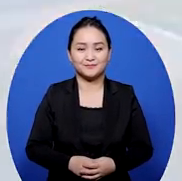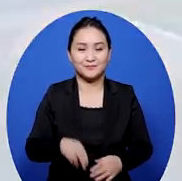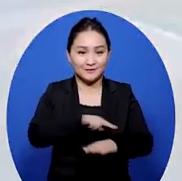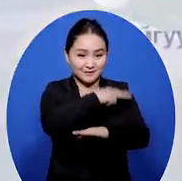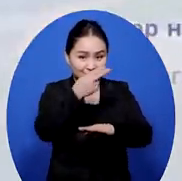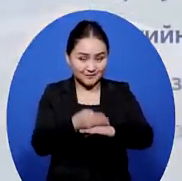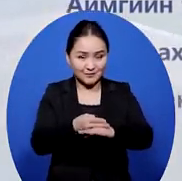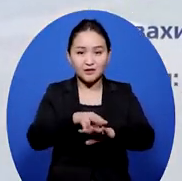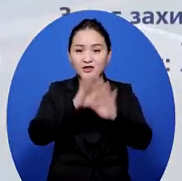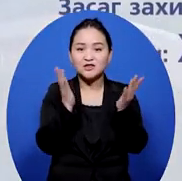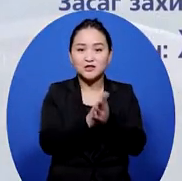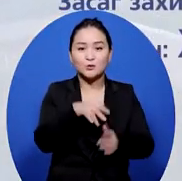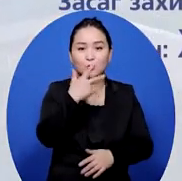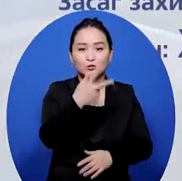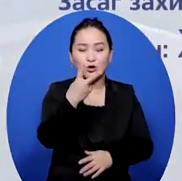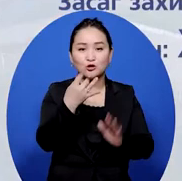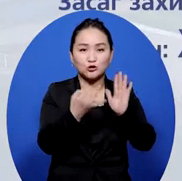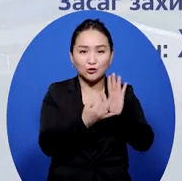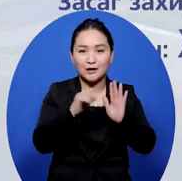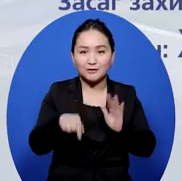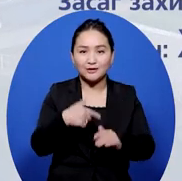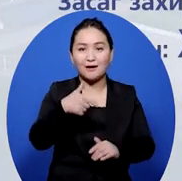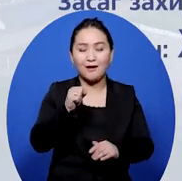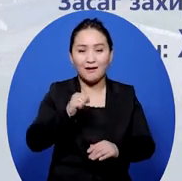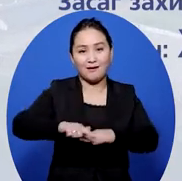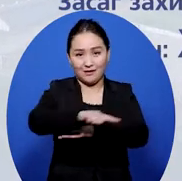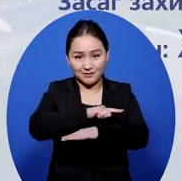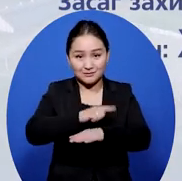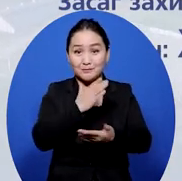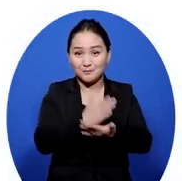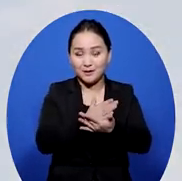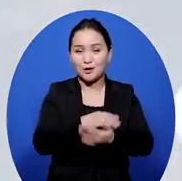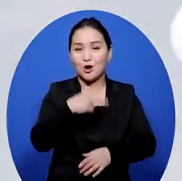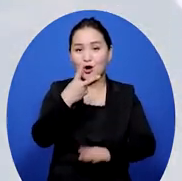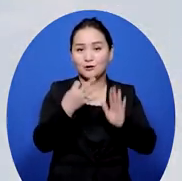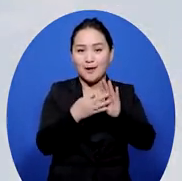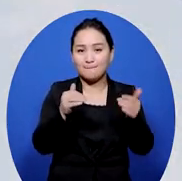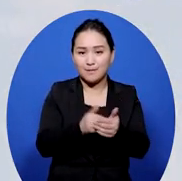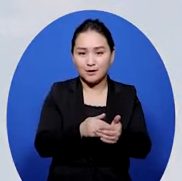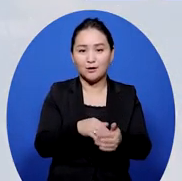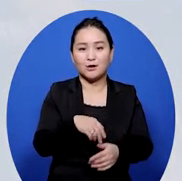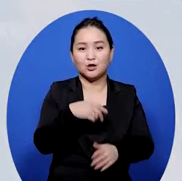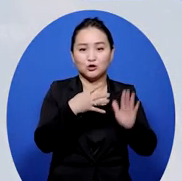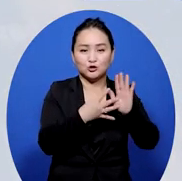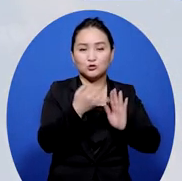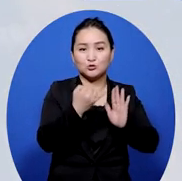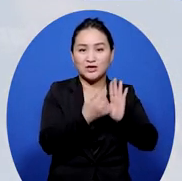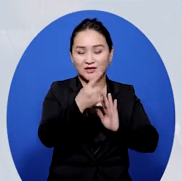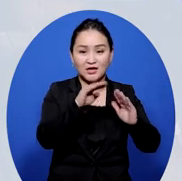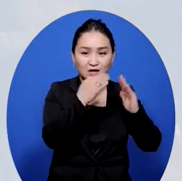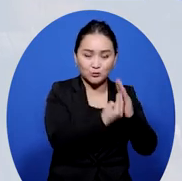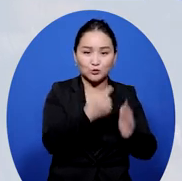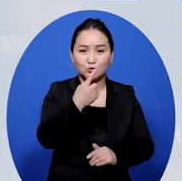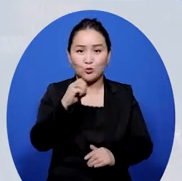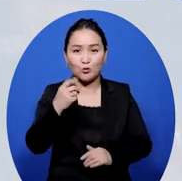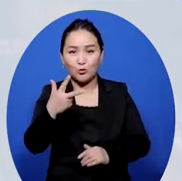Дархан Уул аймаг нь нийт 327.5 га газар нутаг хамран орших бөгөөд 28,961 өрхийн